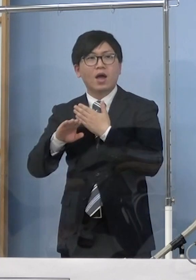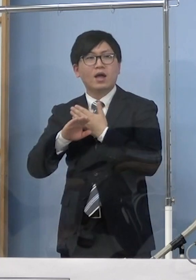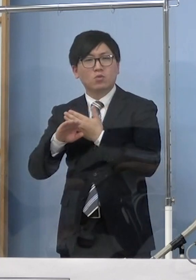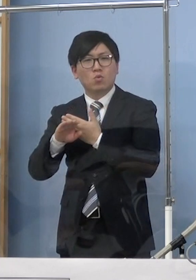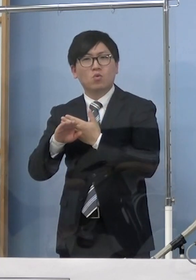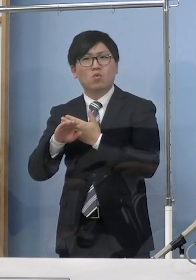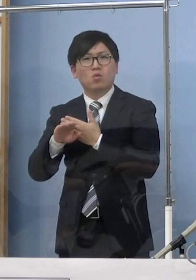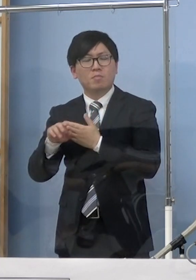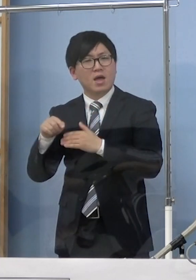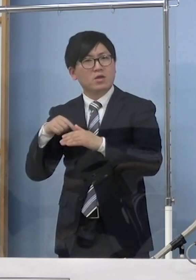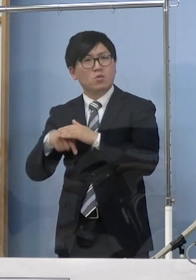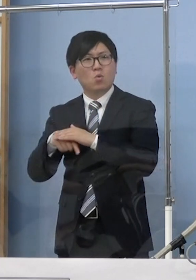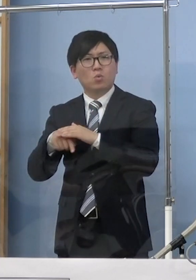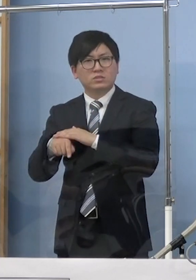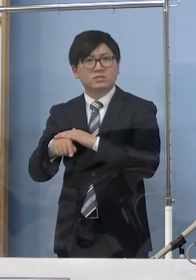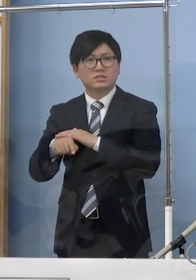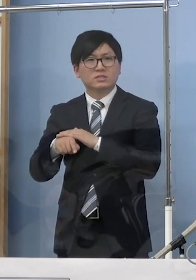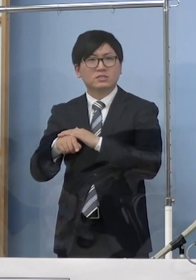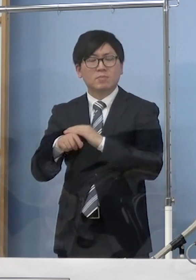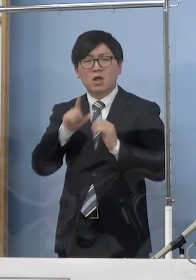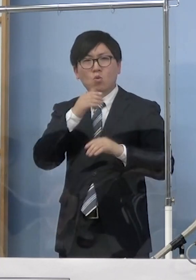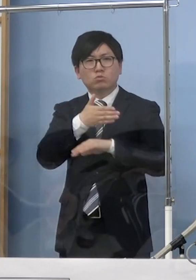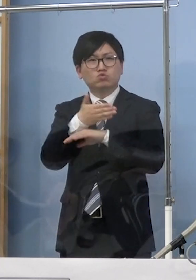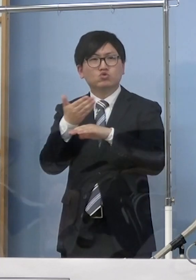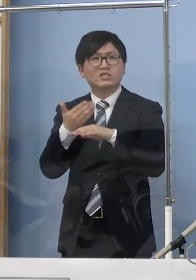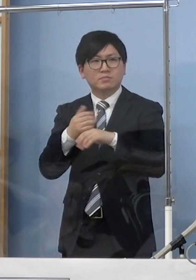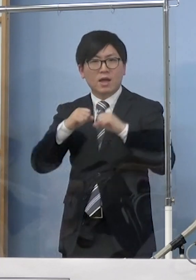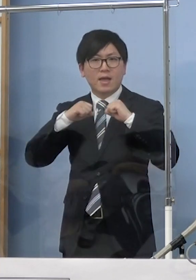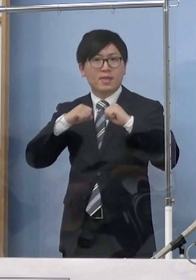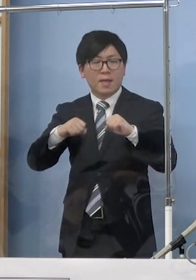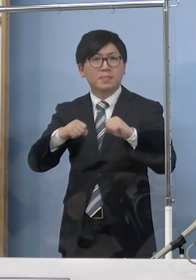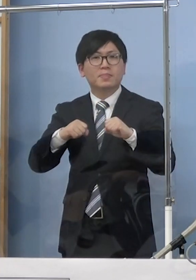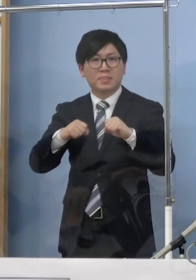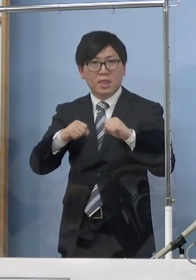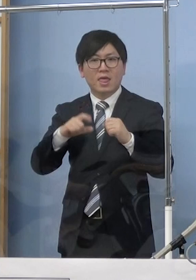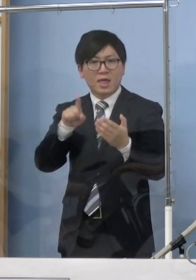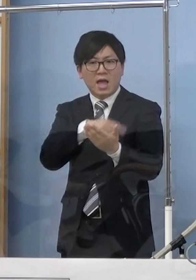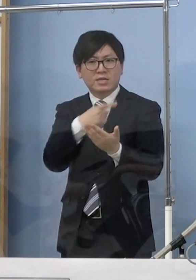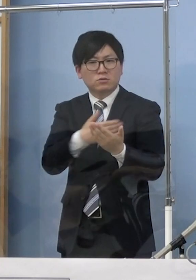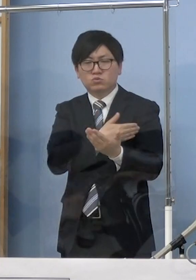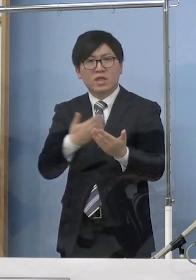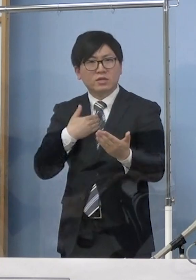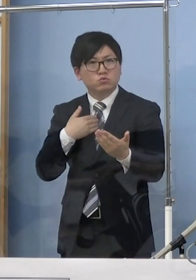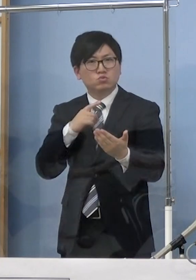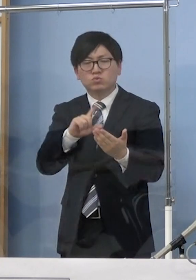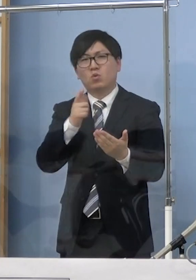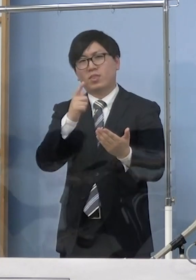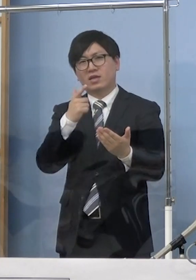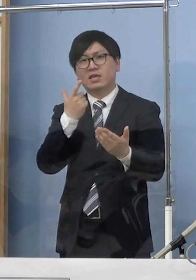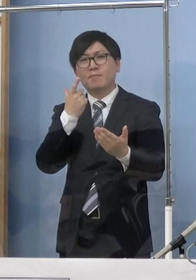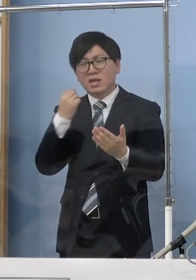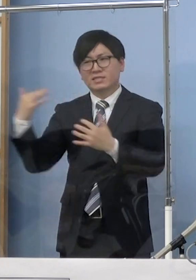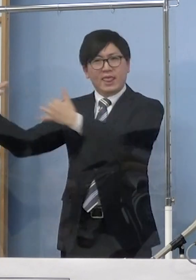のが辛いところ。徳島が対策何かやればそれでいいというものではないということなん